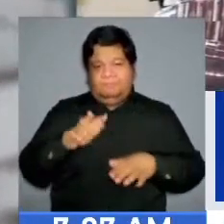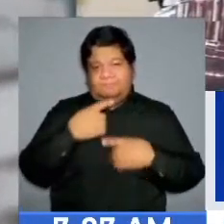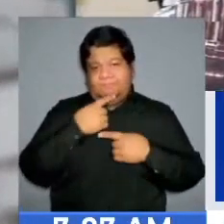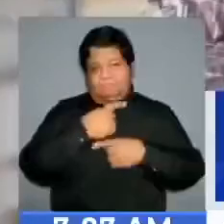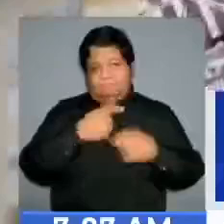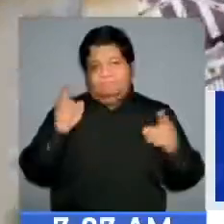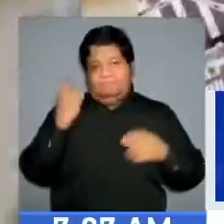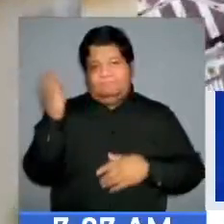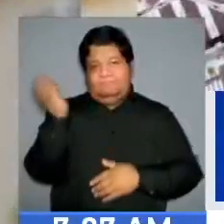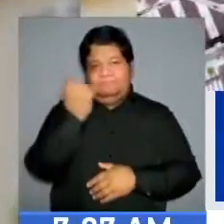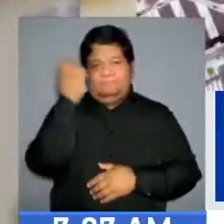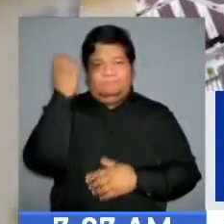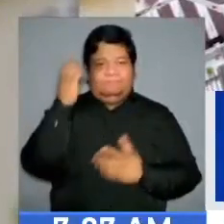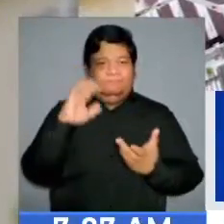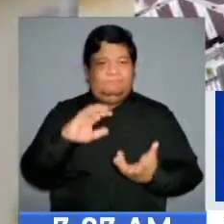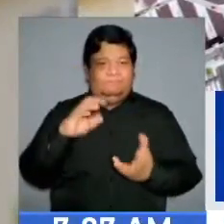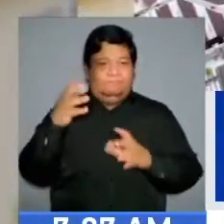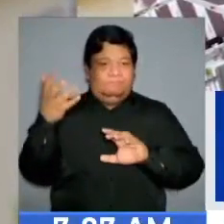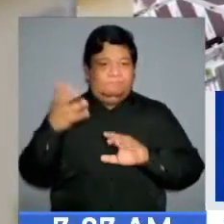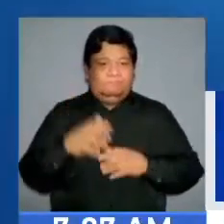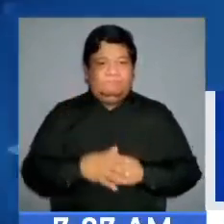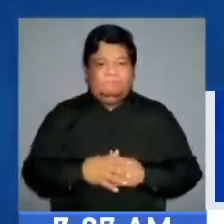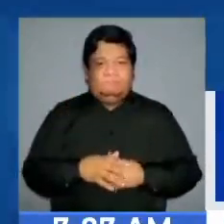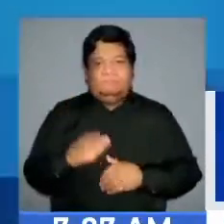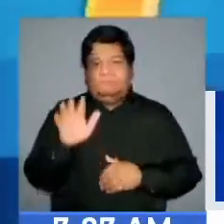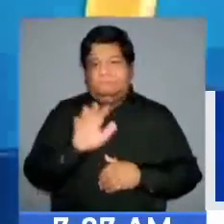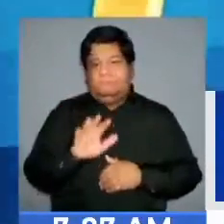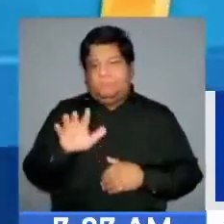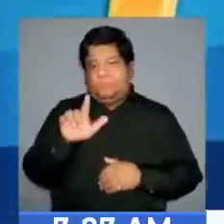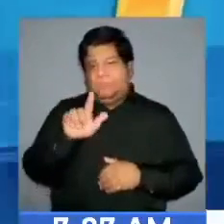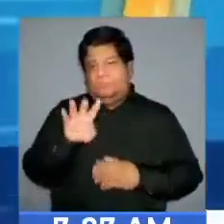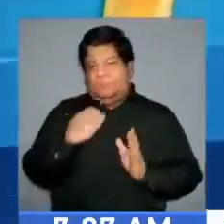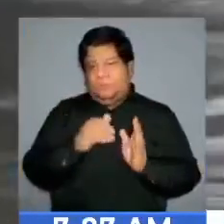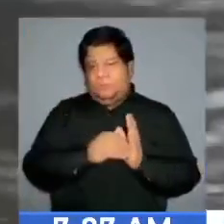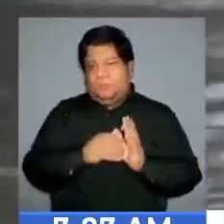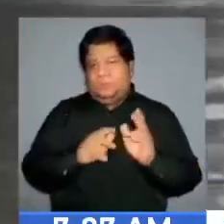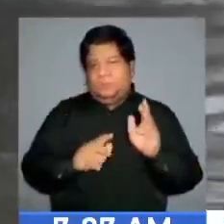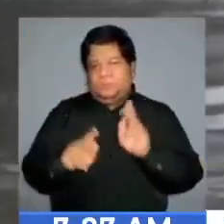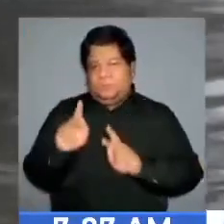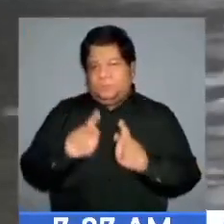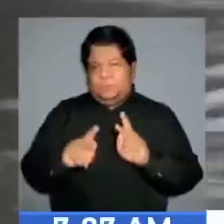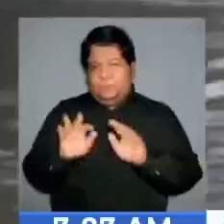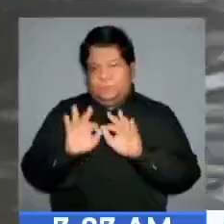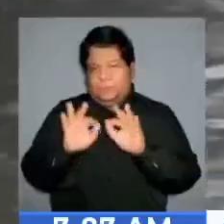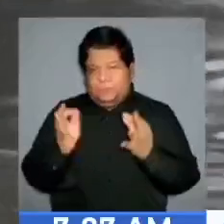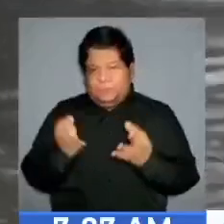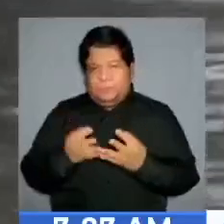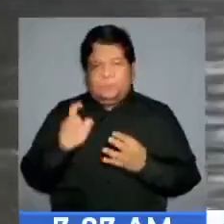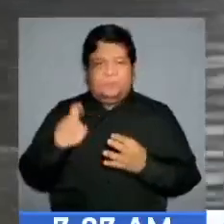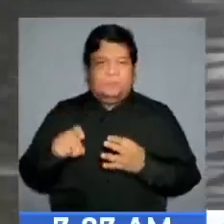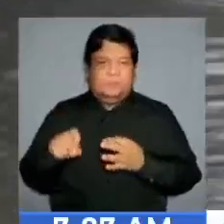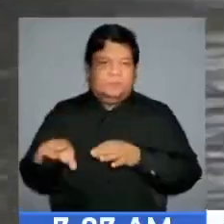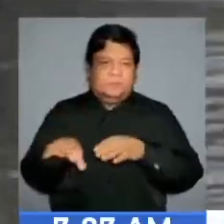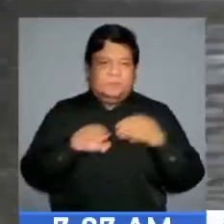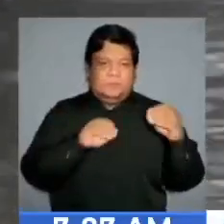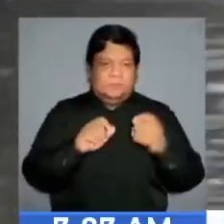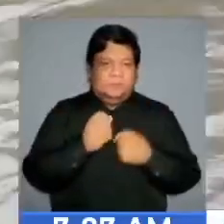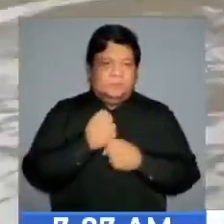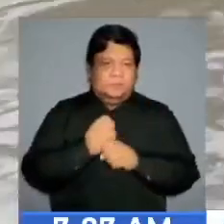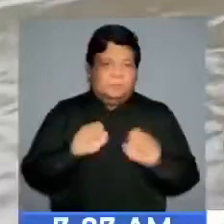libong pamilya ang kinailangang ilikas dahil sa baha binah rin ng bayan ng bulan sa